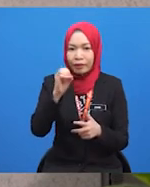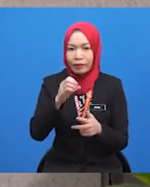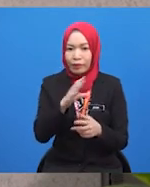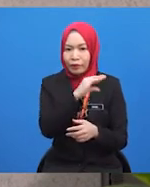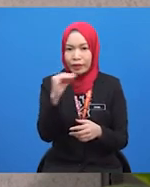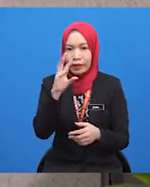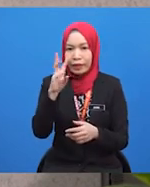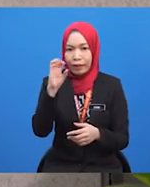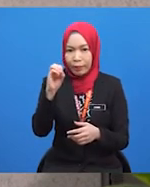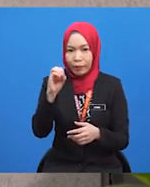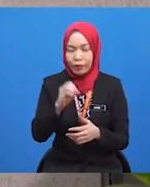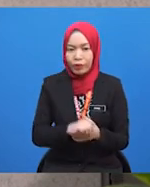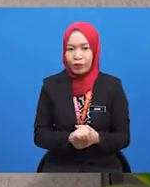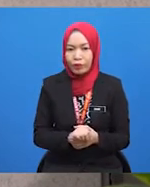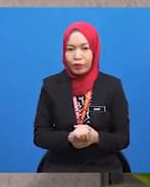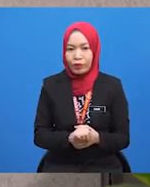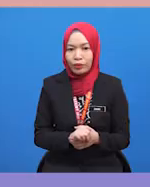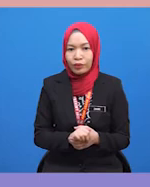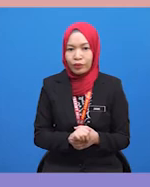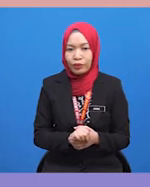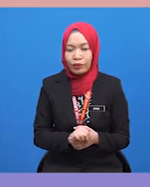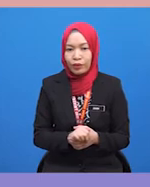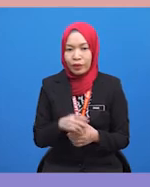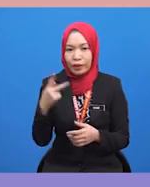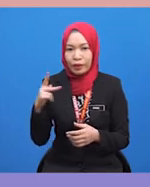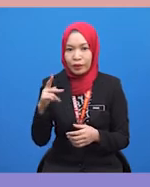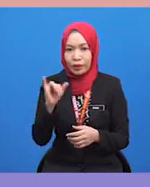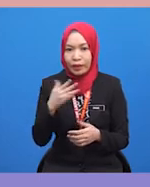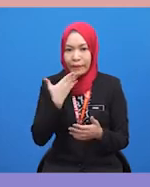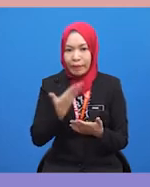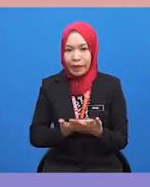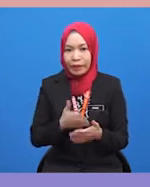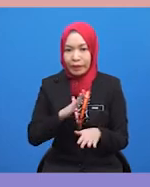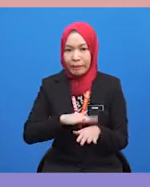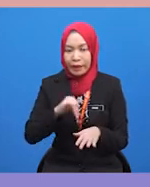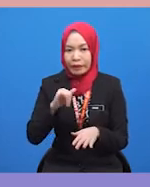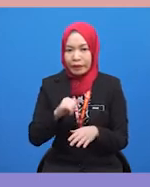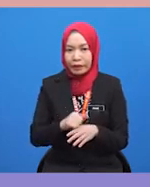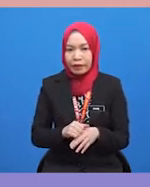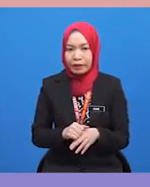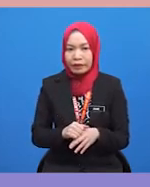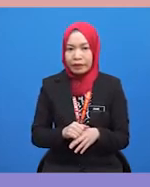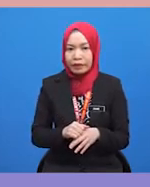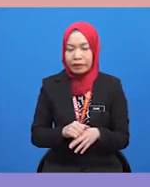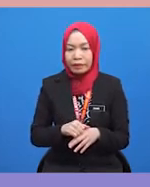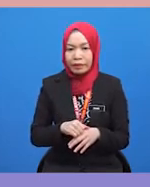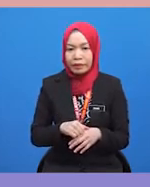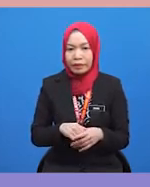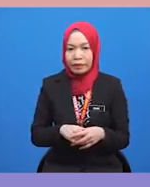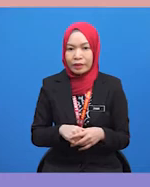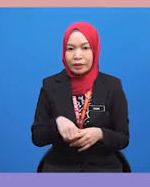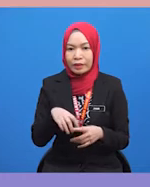manakala kuning yang sempurna terdapat di 56 darjah. Hijau pula